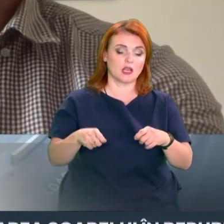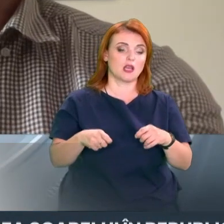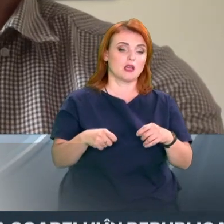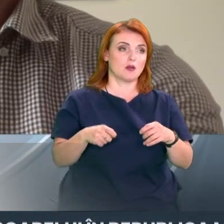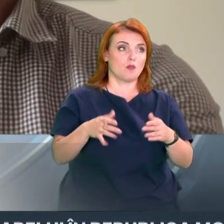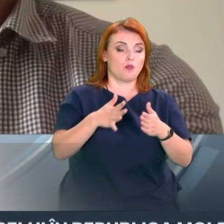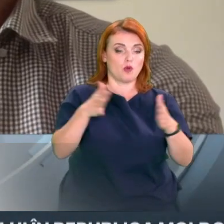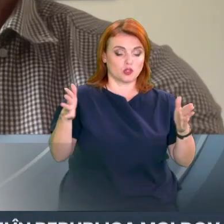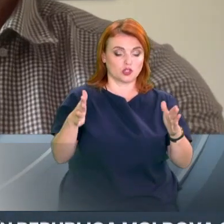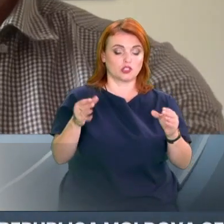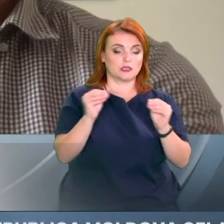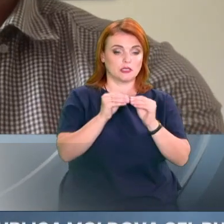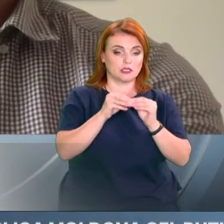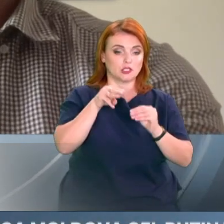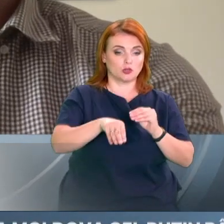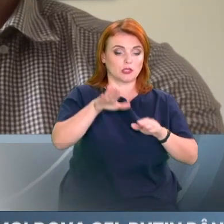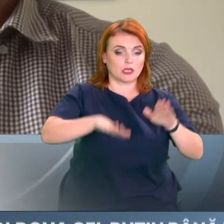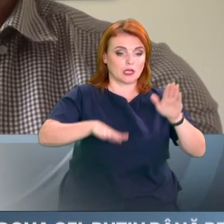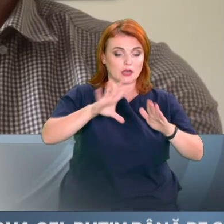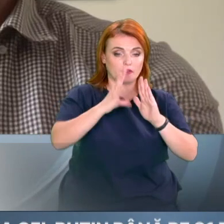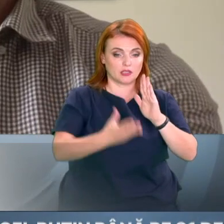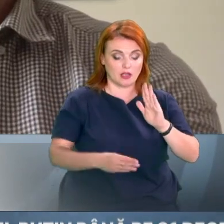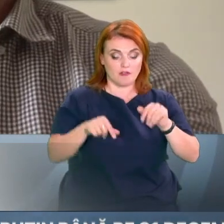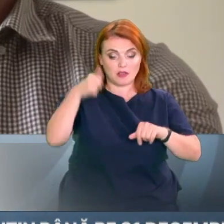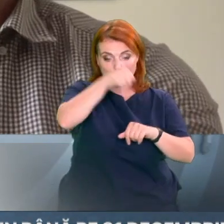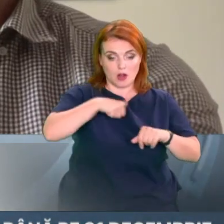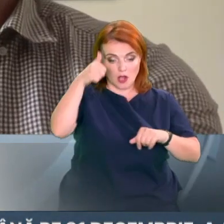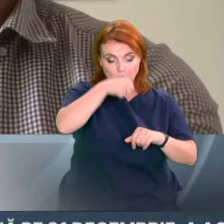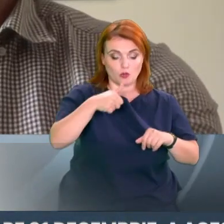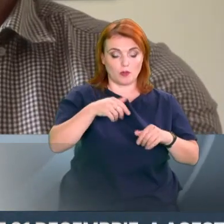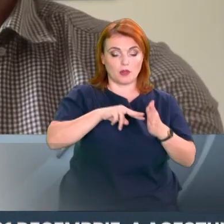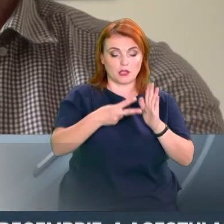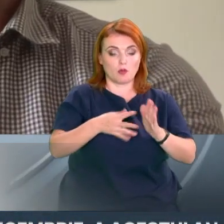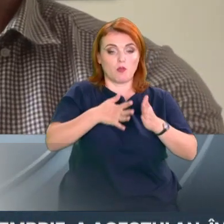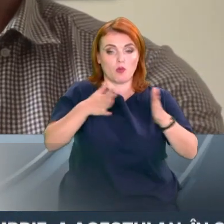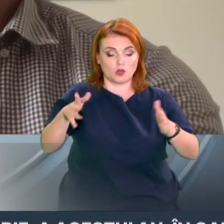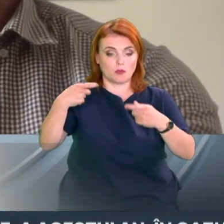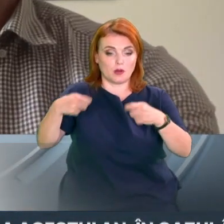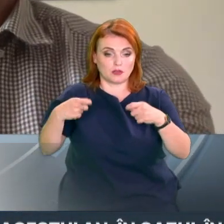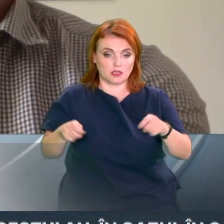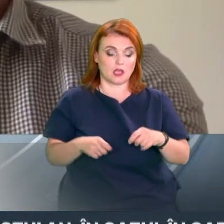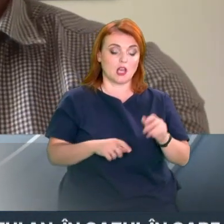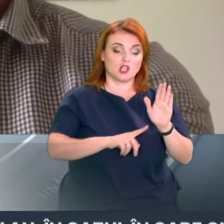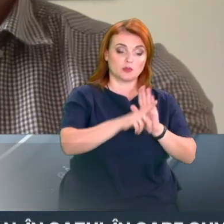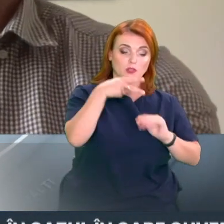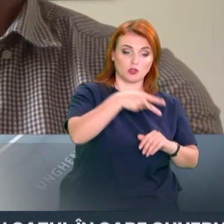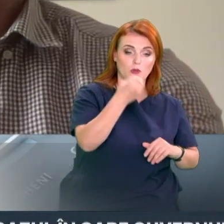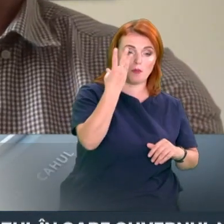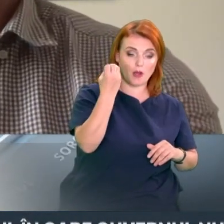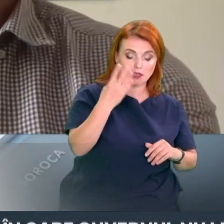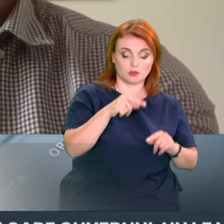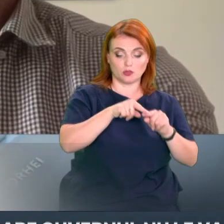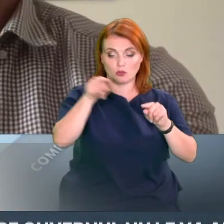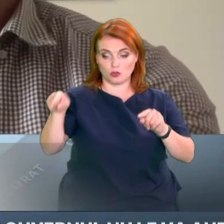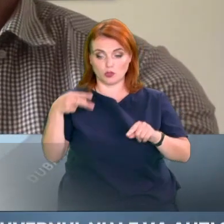dublu decât aveam cotă. Și din 2014 până acum, strugurii de masă din Republica Moldova pleacă nu doar